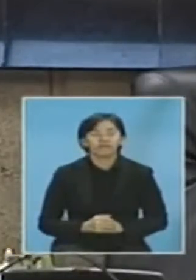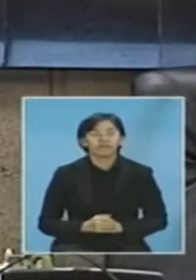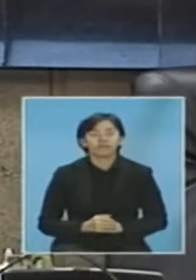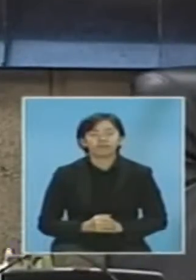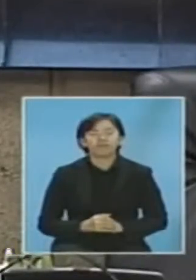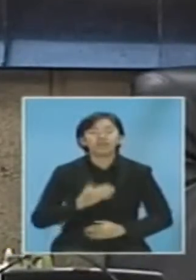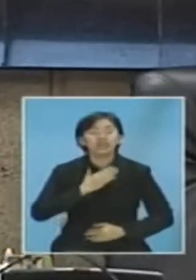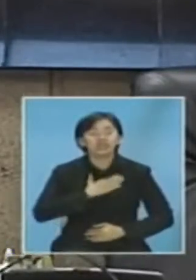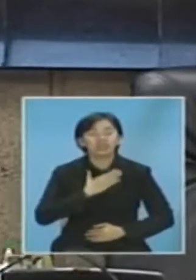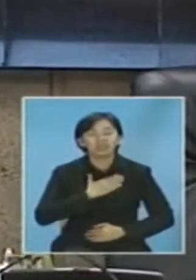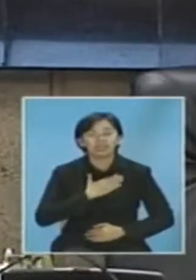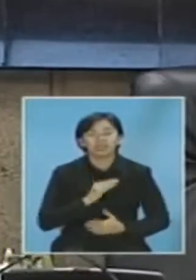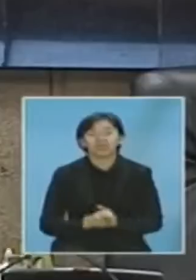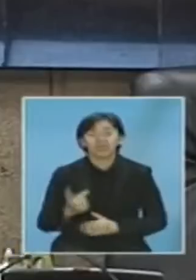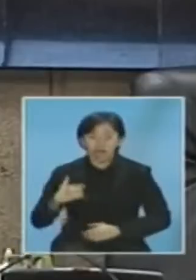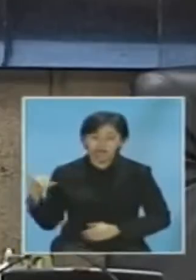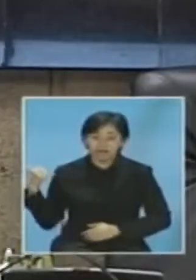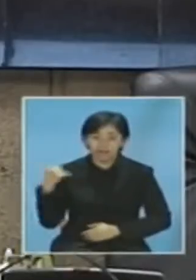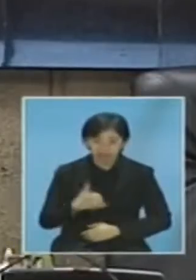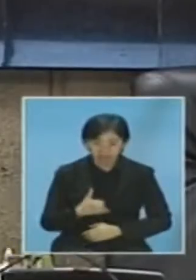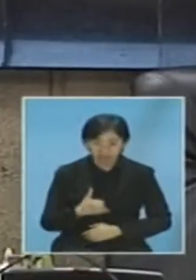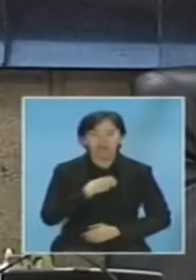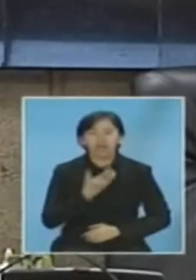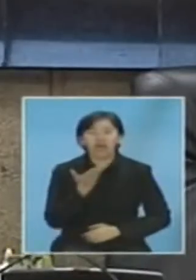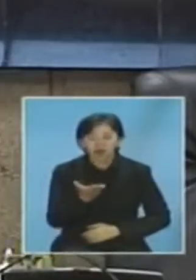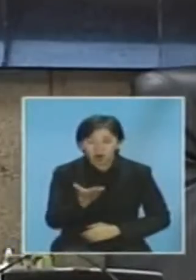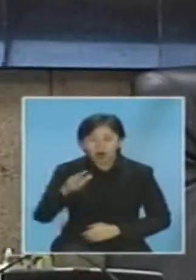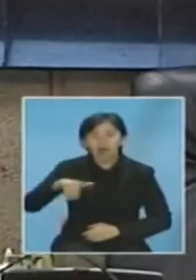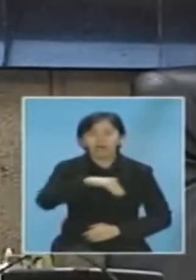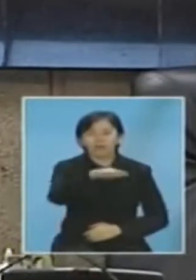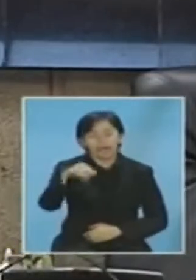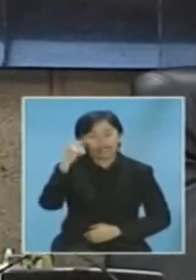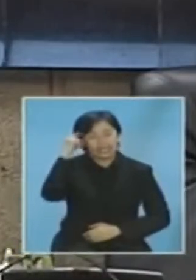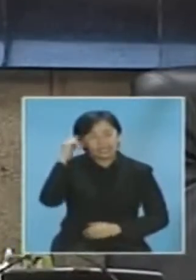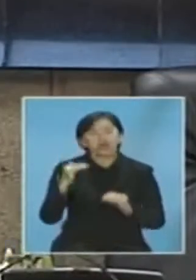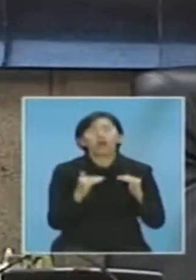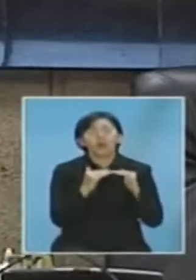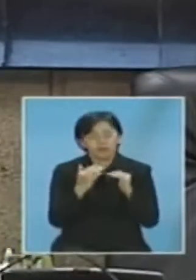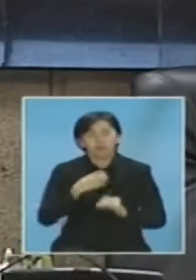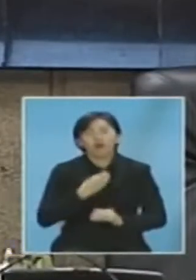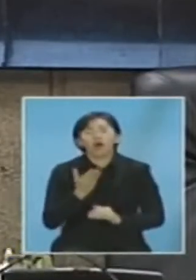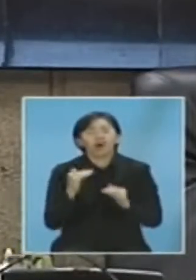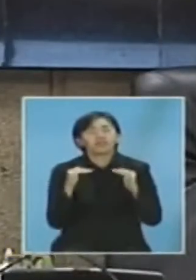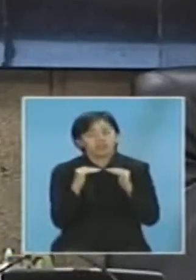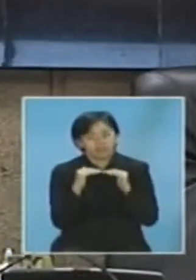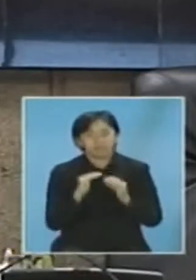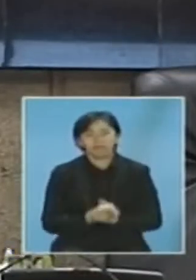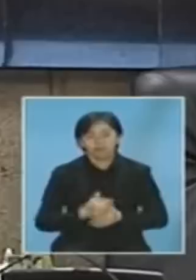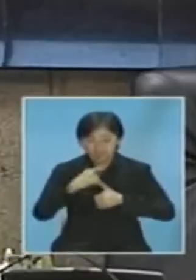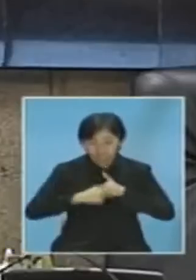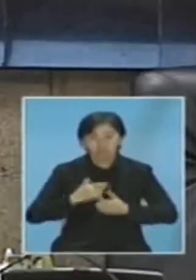และดิฉันต้องมาที่นี้เพื่อขอความเป็นธรรมต่อสภาแห่งนี้ค่ะไม่เพียงเพื่อต่อตัวดิ